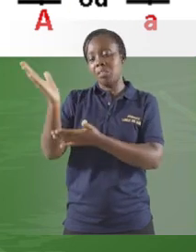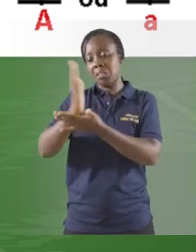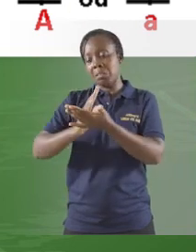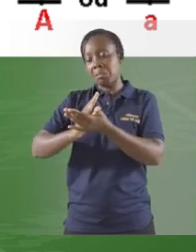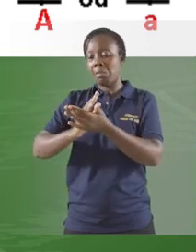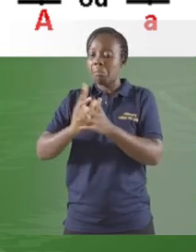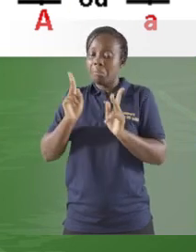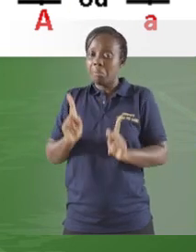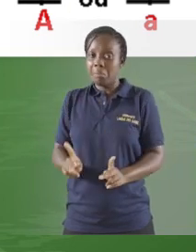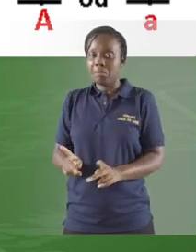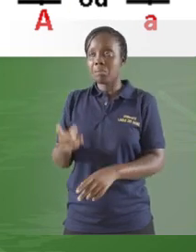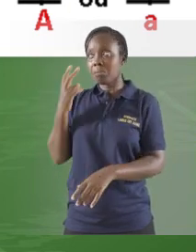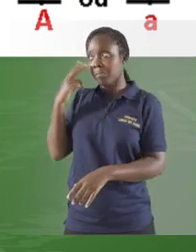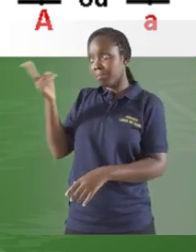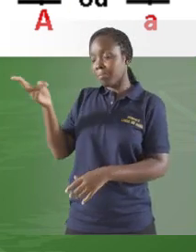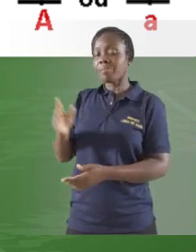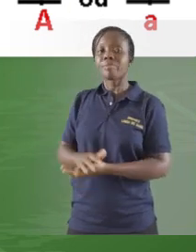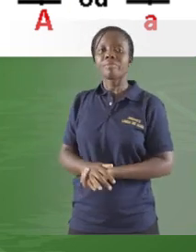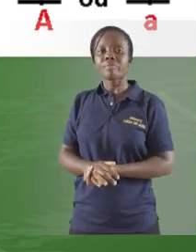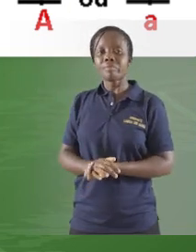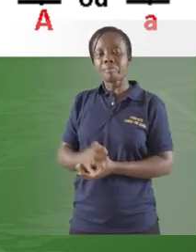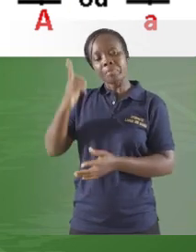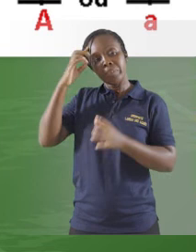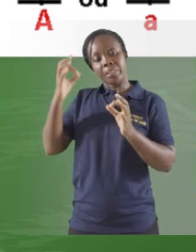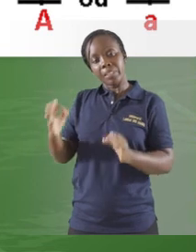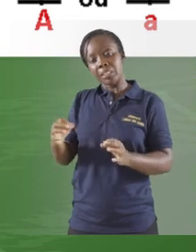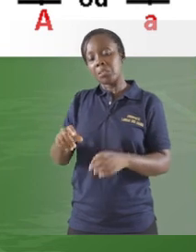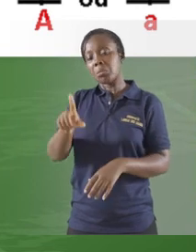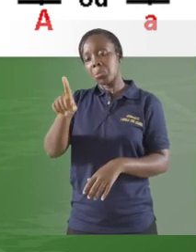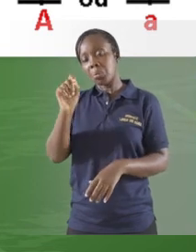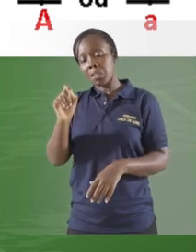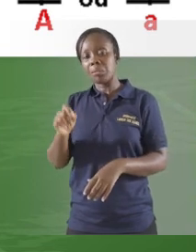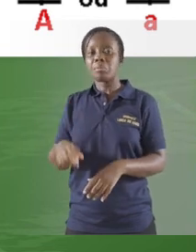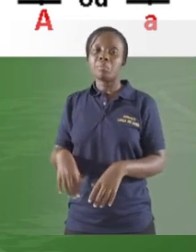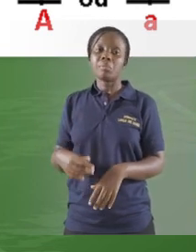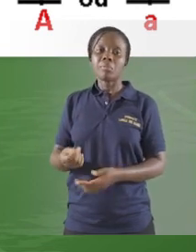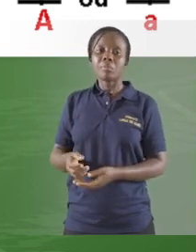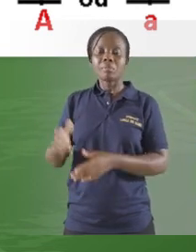Nous allons donc écrire le génotype des parents